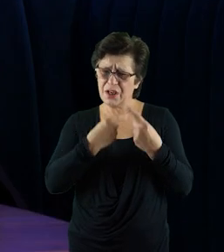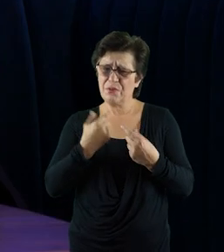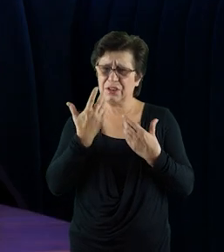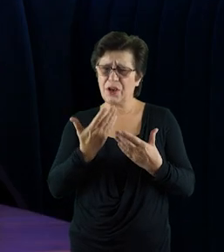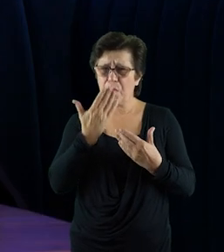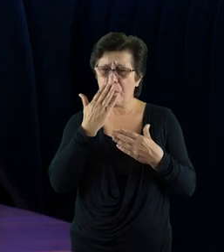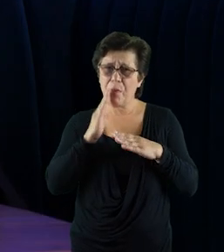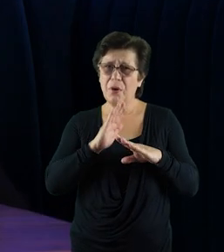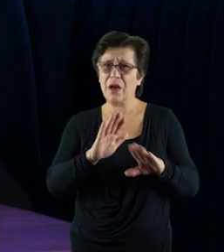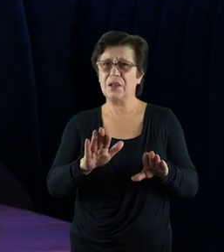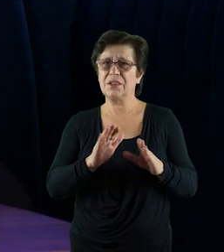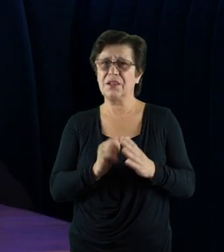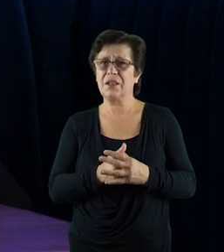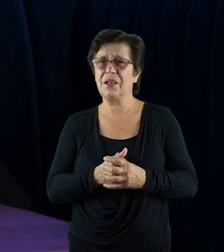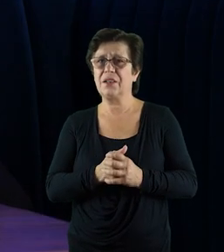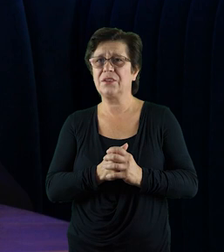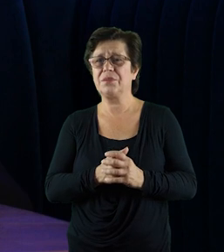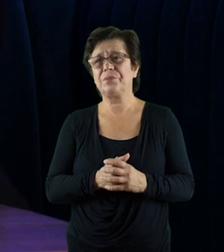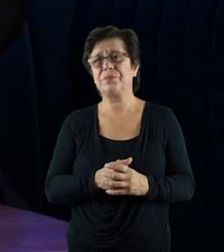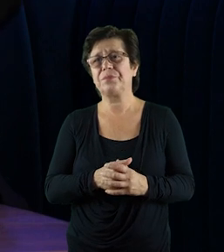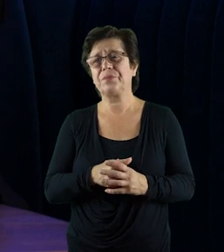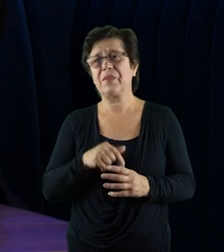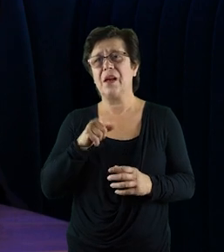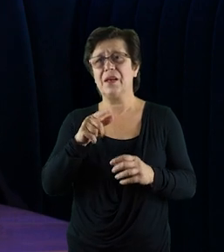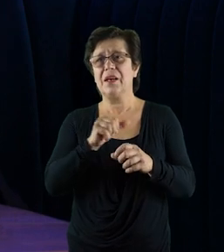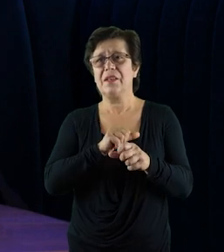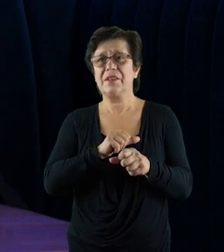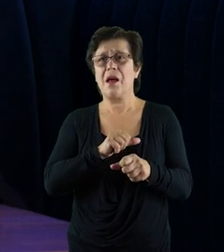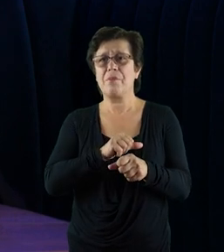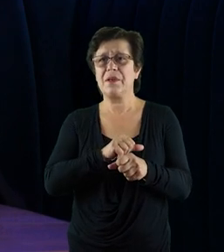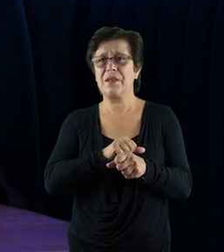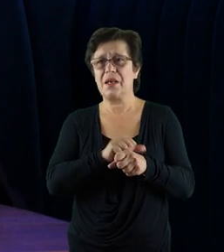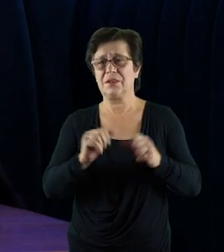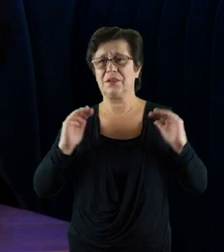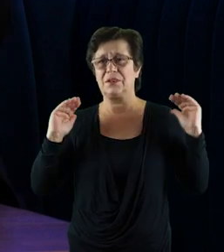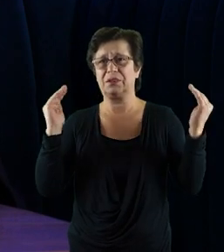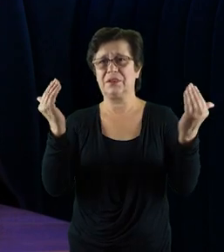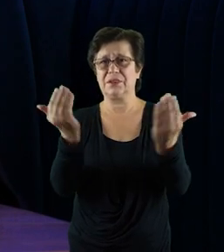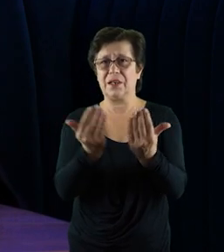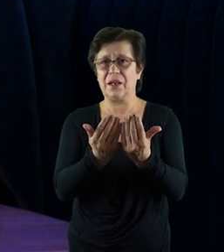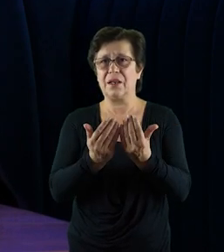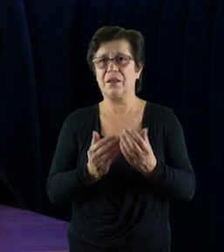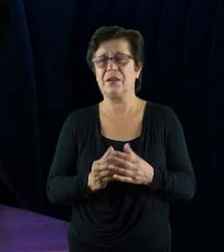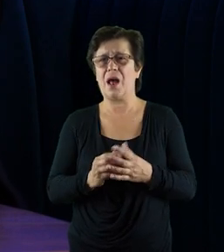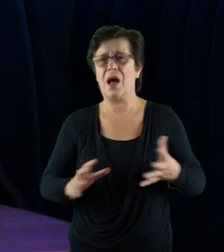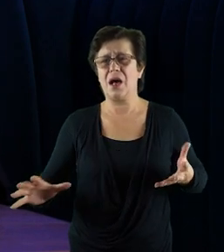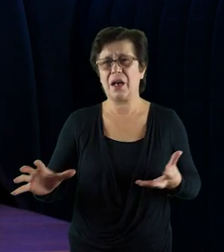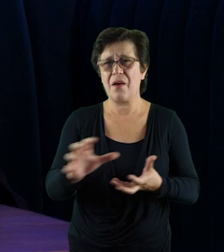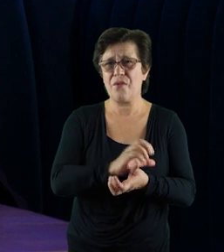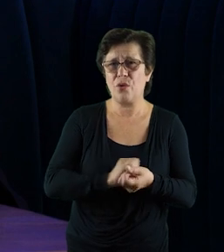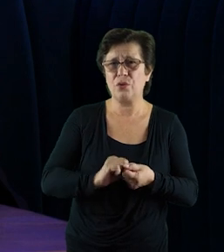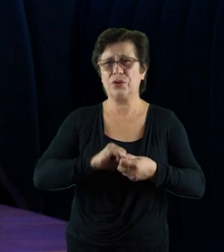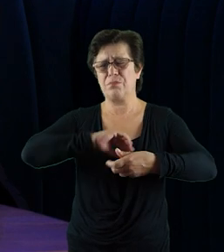ten kontrast, który jest w tym wierszu Równanie Serca. Przecież tam jest jakaś taka scena batalistyczna, scena jakiejś rewolucji,